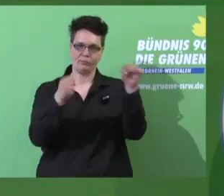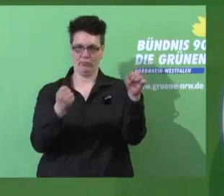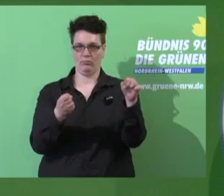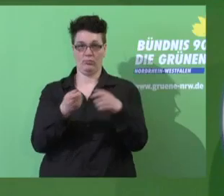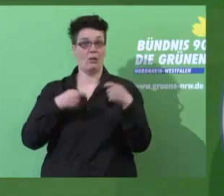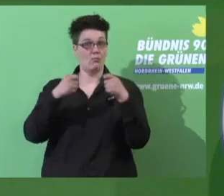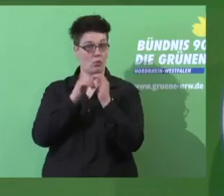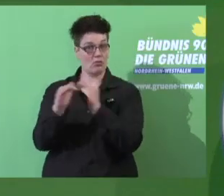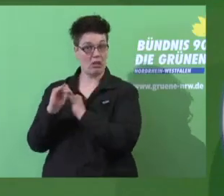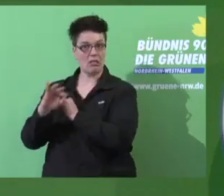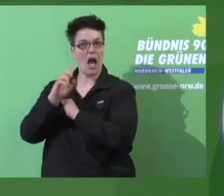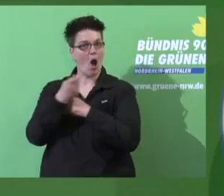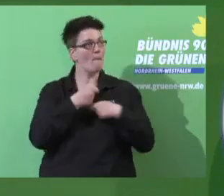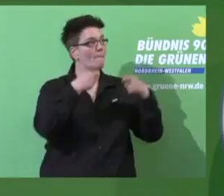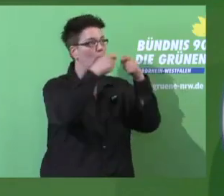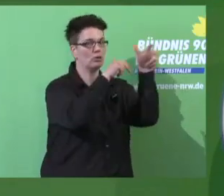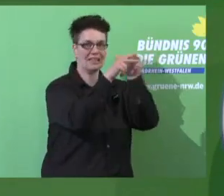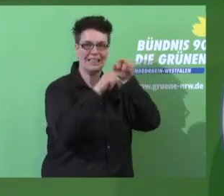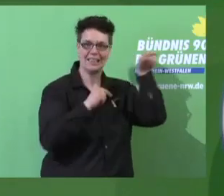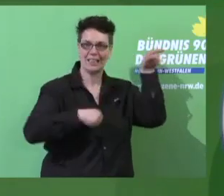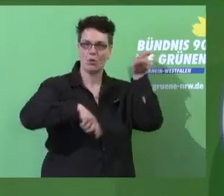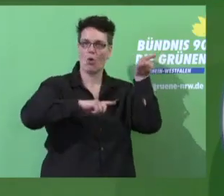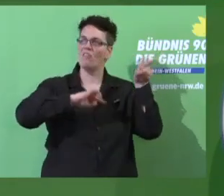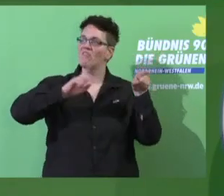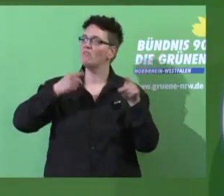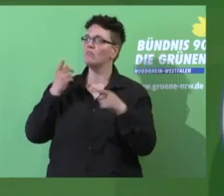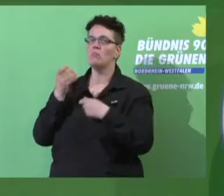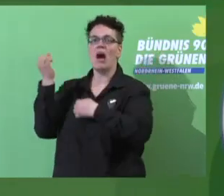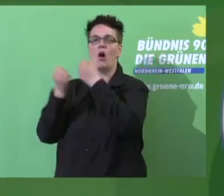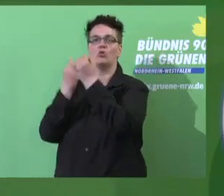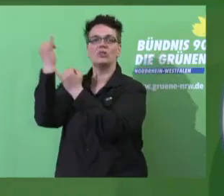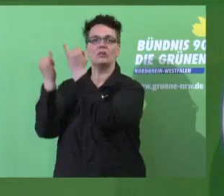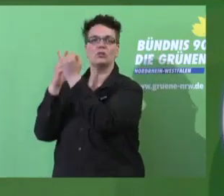Zukunft zu geben, aber auch um der Autoindustrie eine